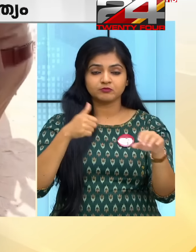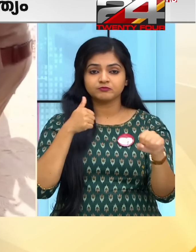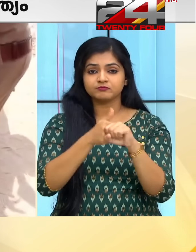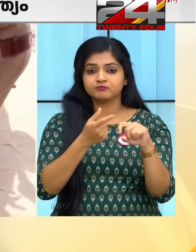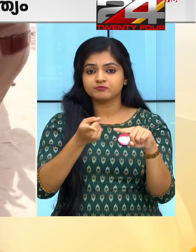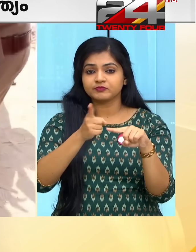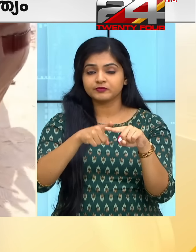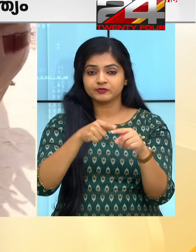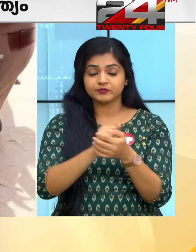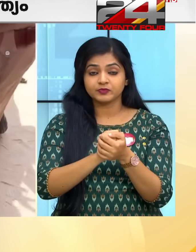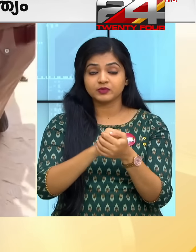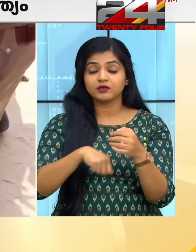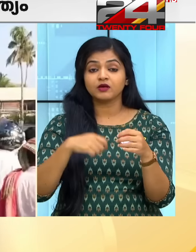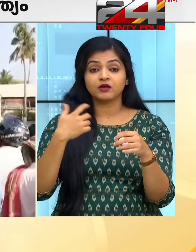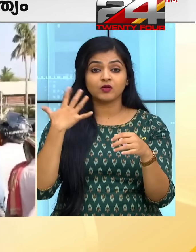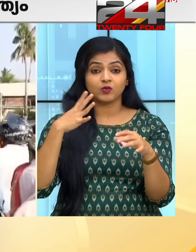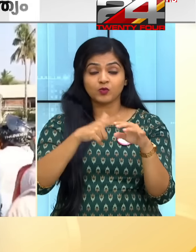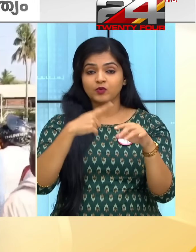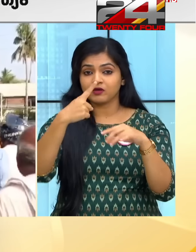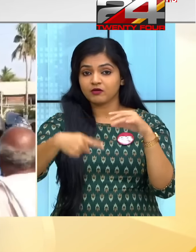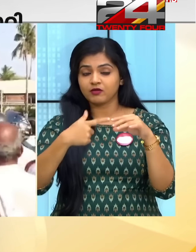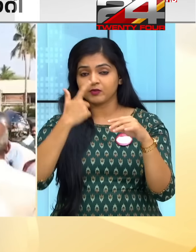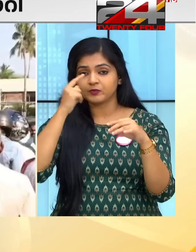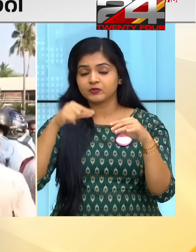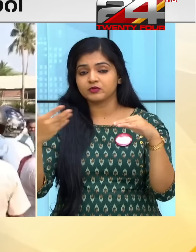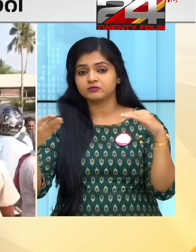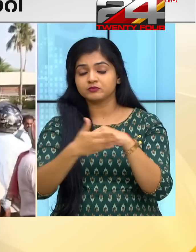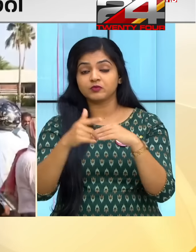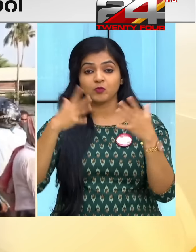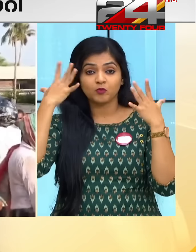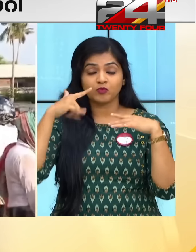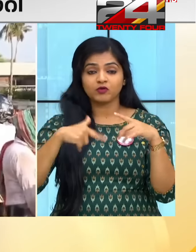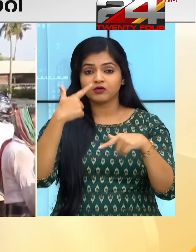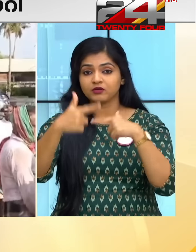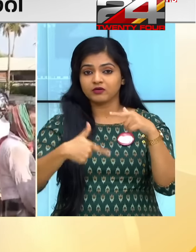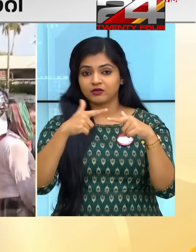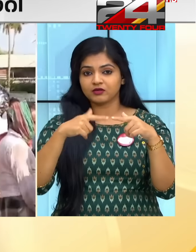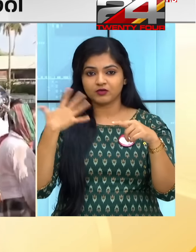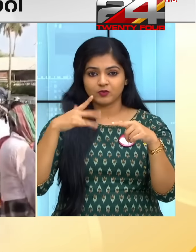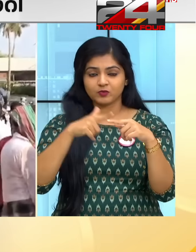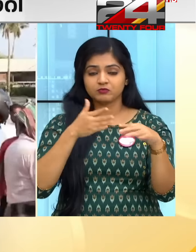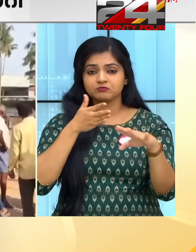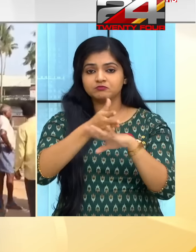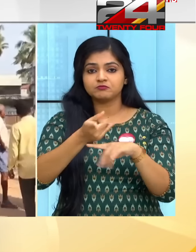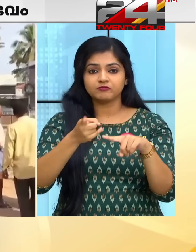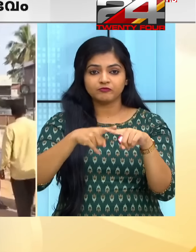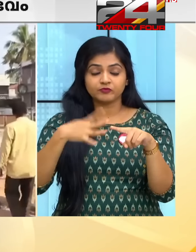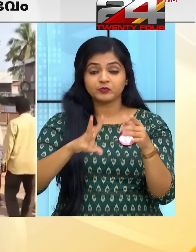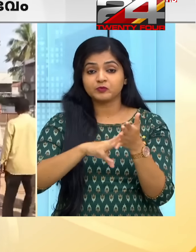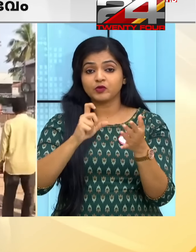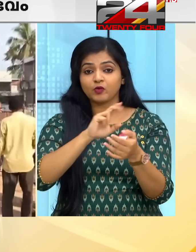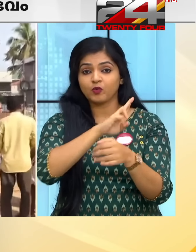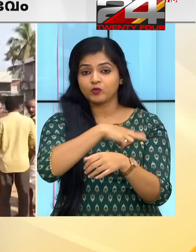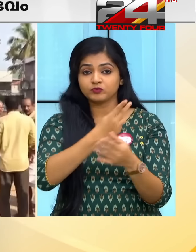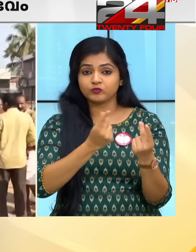തട്ടുകയായിരുന്നു. അങ്ങനെയാണ് ടിപ്പറിനടിയിലേക്ക് റുക്സാന വീണത്. റുക്സാനയുടെ ശരീരത്തിലൂടെ ടിപ്പർ കയറി ഇറങ്ങി. തുടർന്ന് മെഡിക്കൽ കോളേജ്